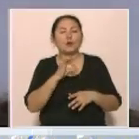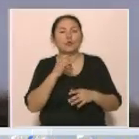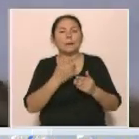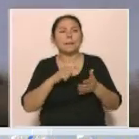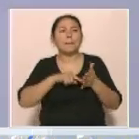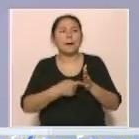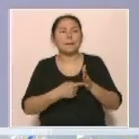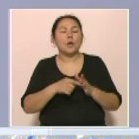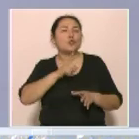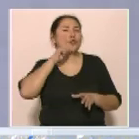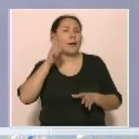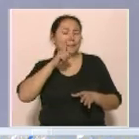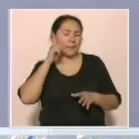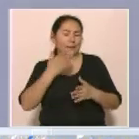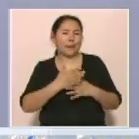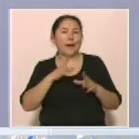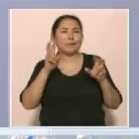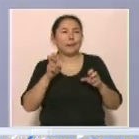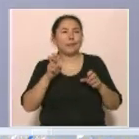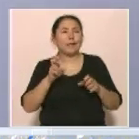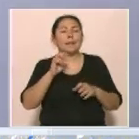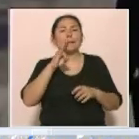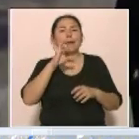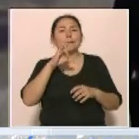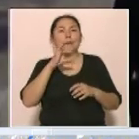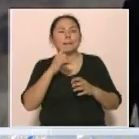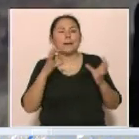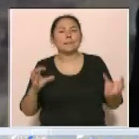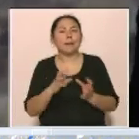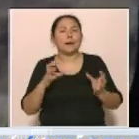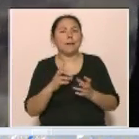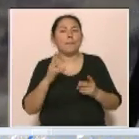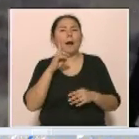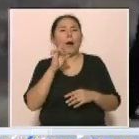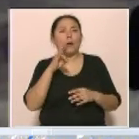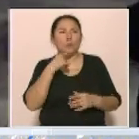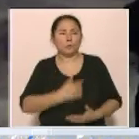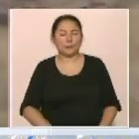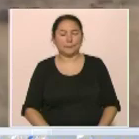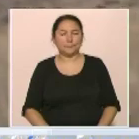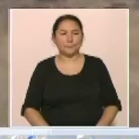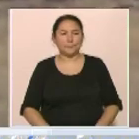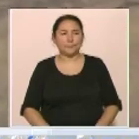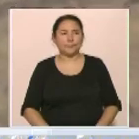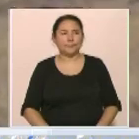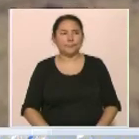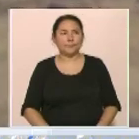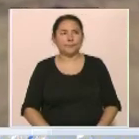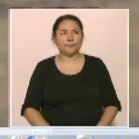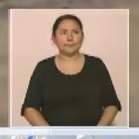мақсаты жастар арасында ата кәсіпті кеңінен насихаттап, сақтап қалу. Жансая Оразбай, Амангелді Тұрахмет, жаңалықтар.